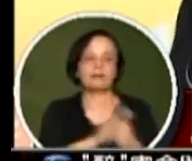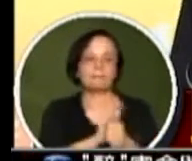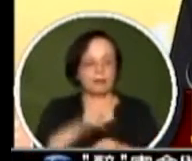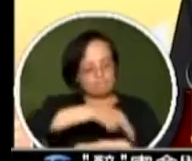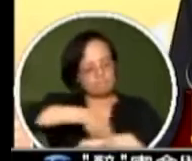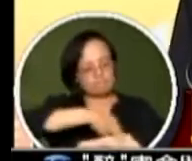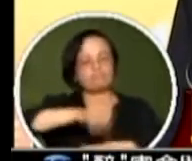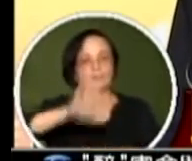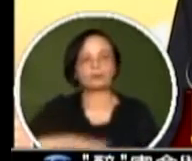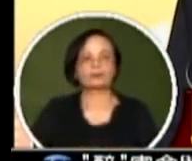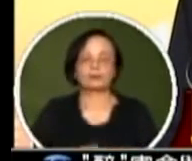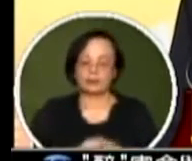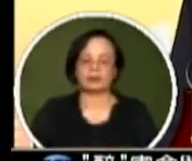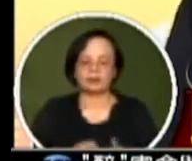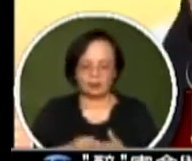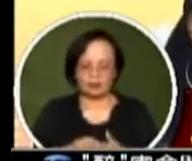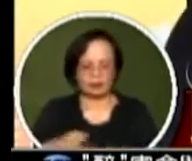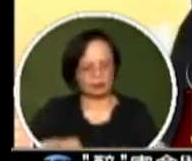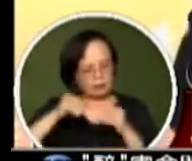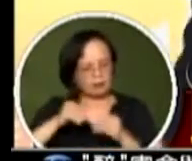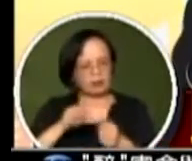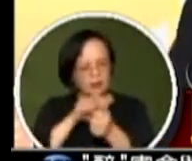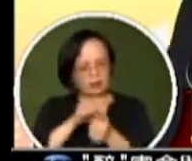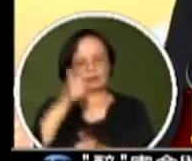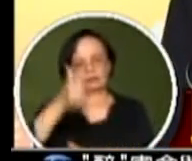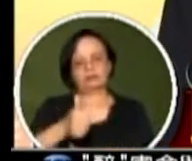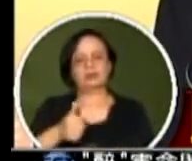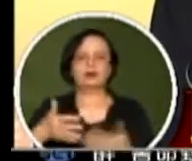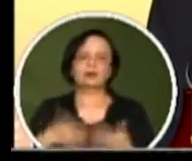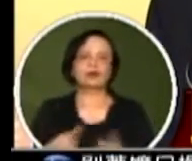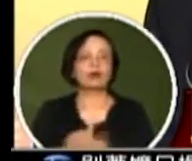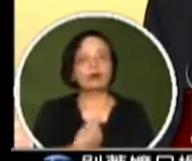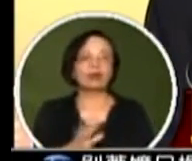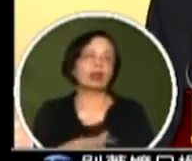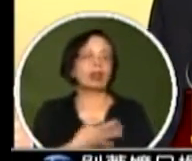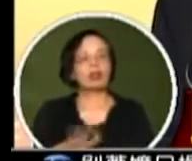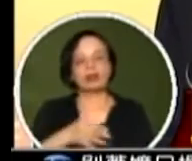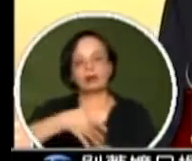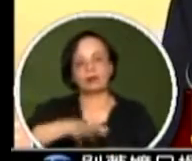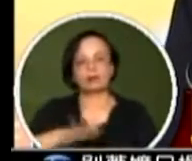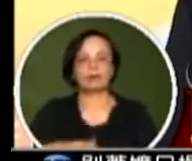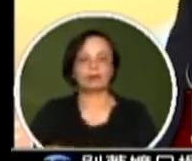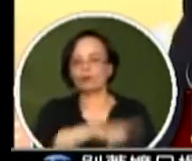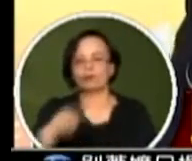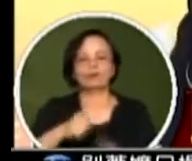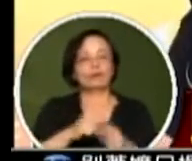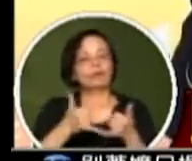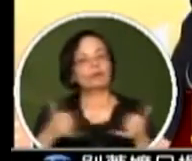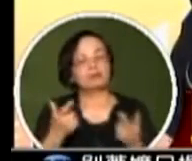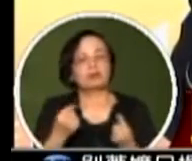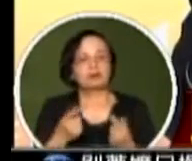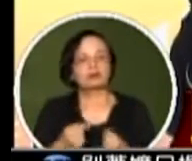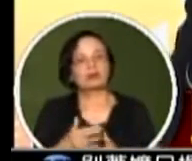真好的议题，唔通。疲劳吼，穿着在游行，在游行吼，这个群众嘛感觉疲劳，所以经